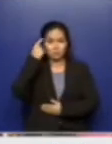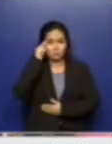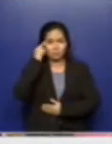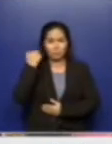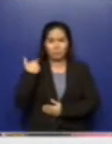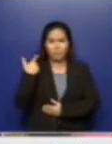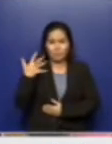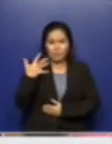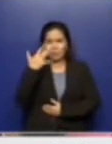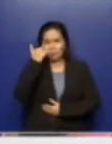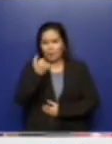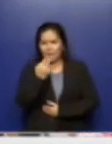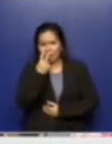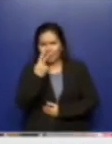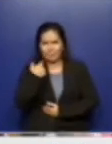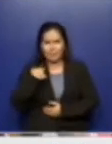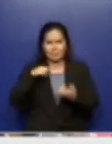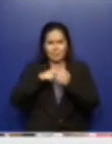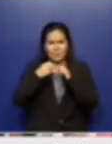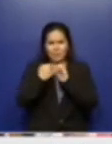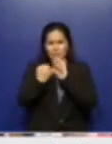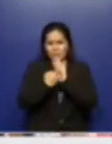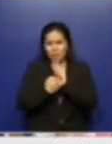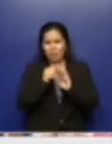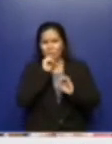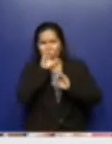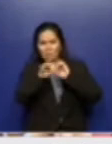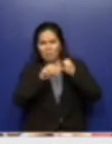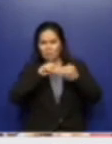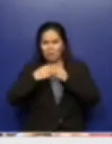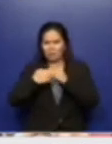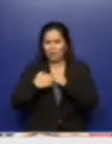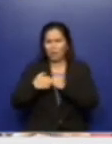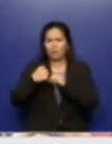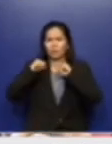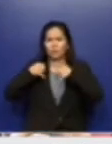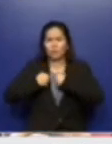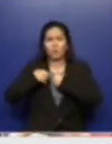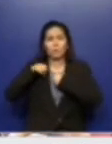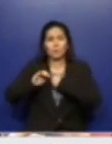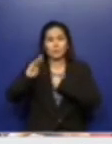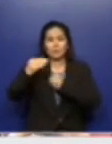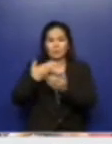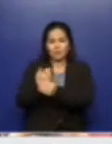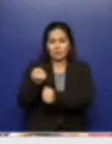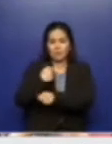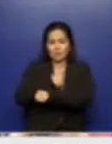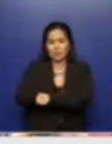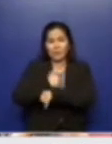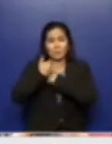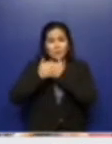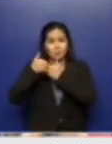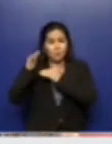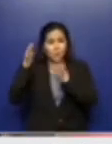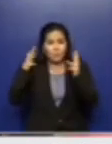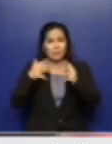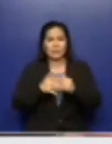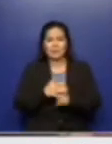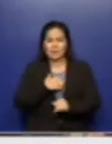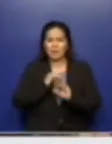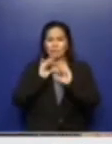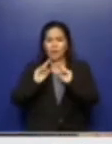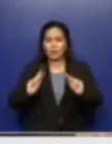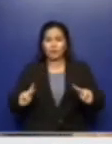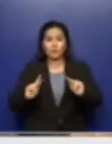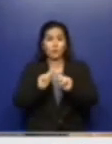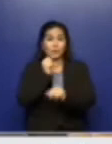มีการร้องเรียนมาหลายจังหวัดมากมายนะฮะเท่าที่ผมทราบนะครับในส่วนของแรงงานต่างด้าวก็อยากฝากให้กระทรวงแรงงานเข้าไป